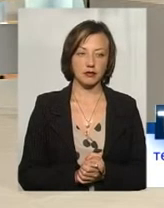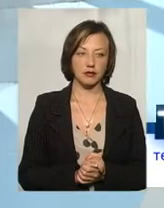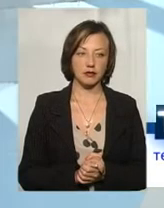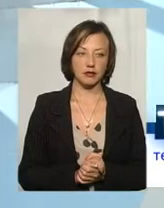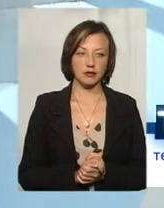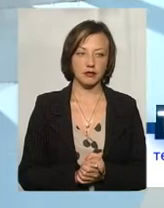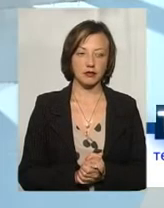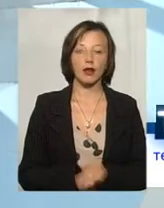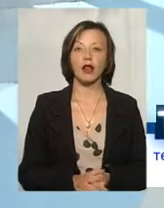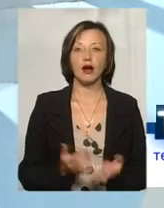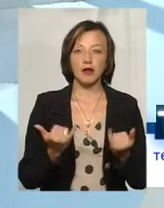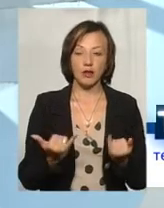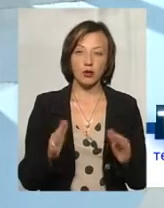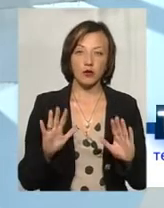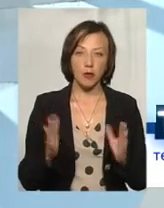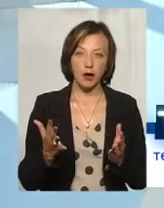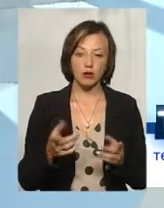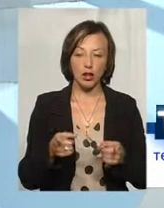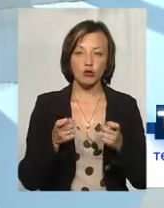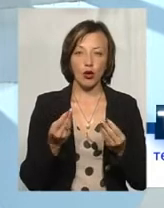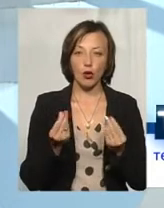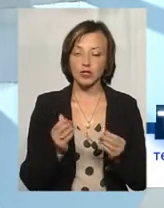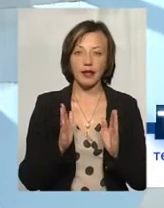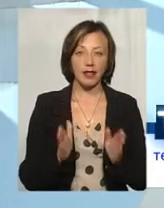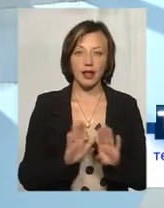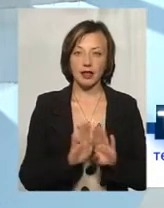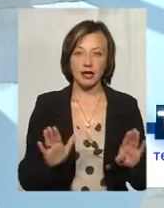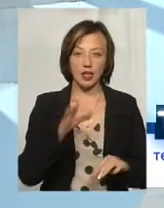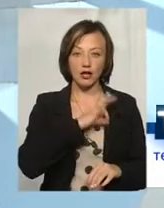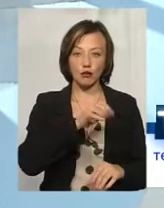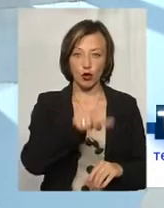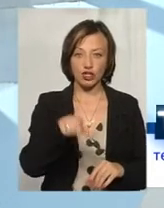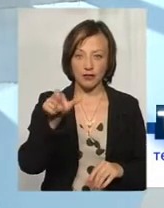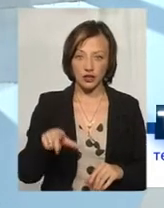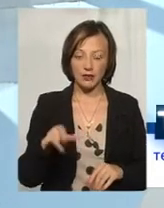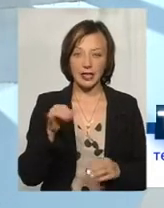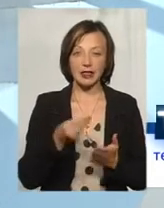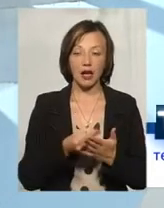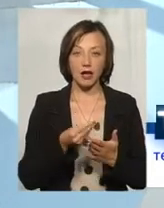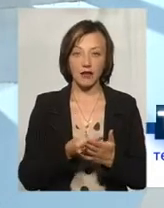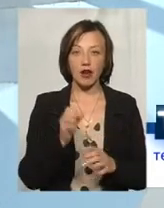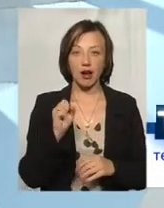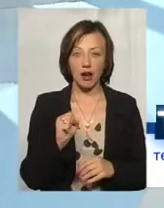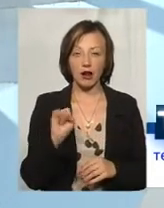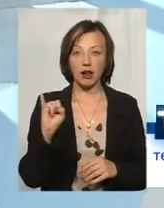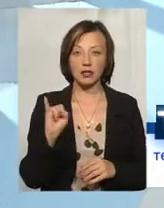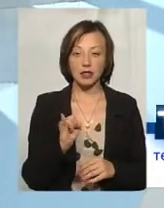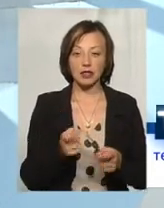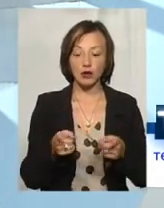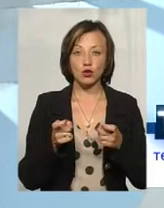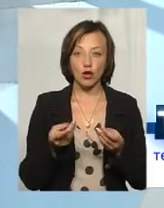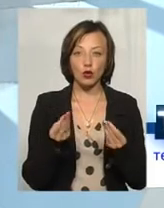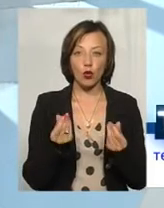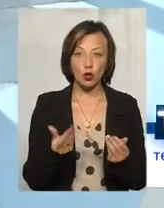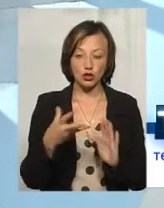в даному випадку залучаються теж кошти не тільки споживачів і тарифу, а і залучаються